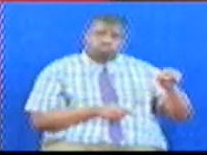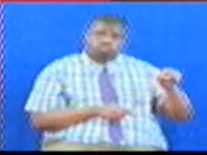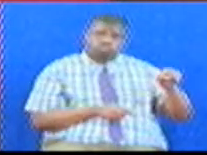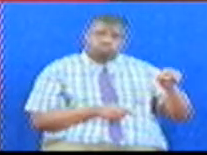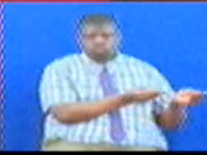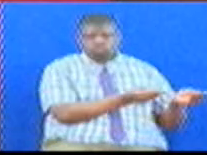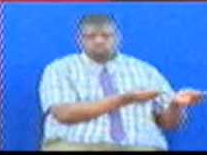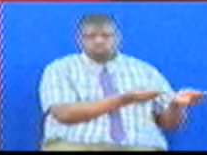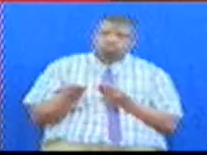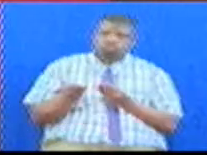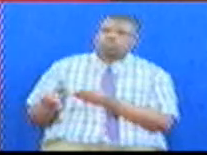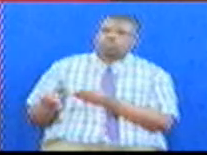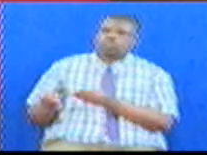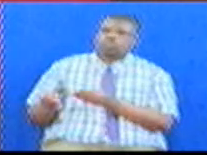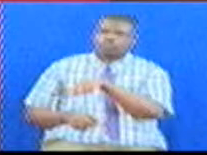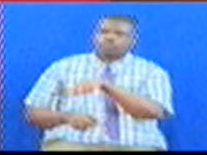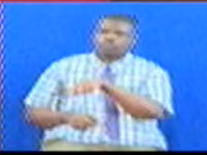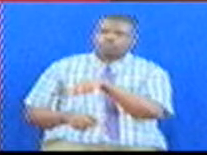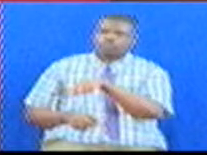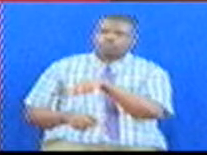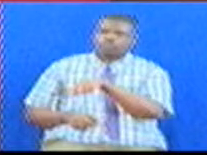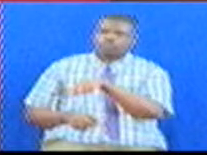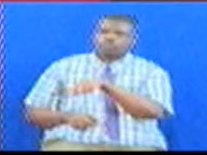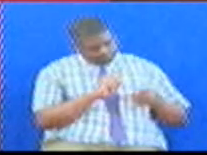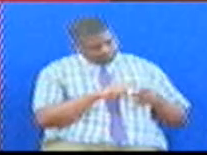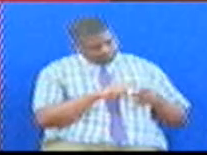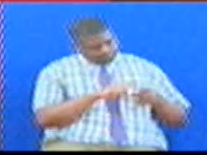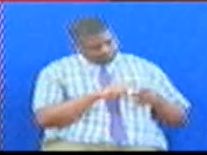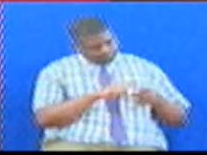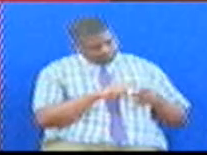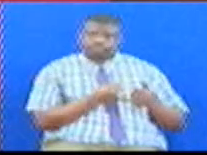hili. Lakini la pili, Mheshimiwa Naibu Spika,